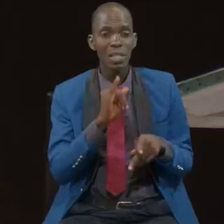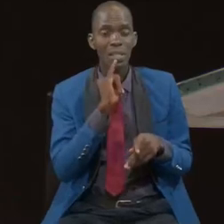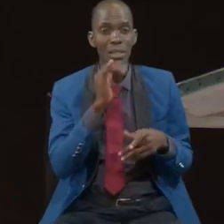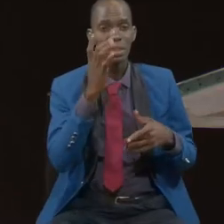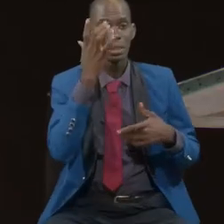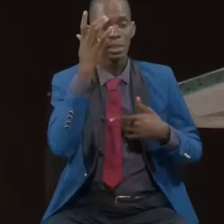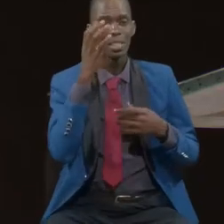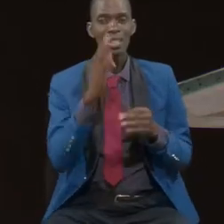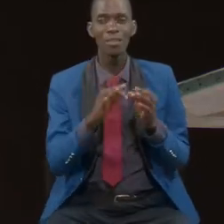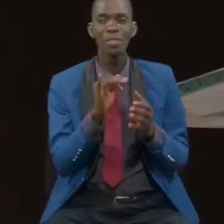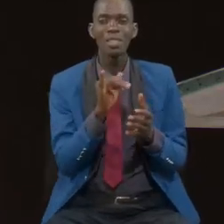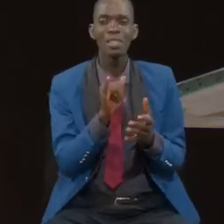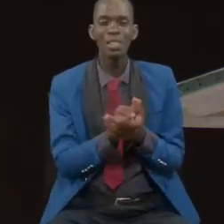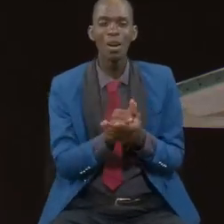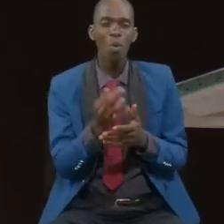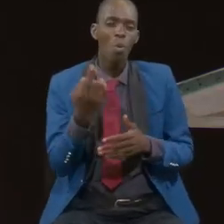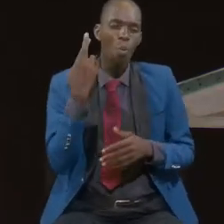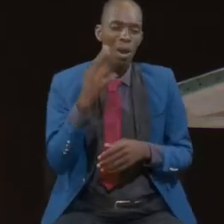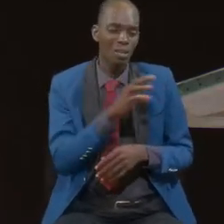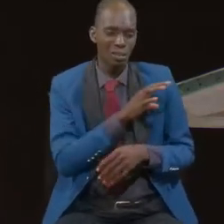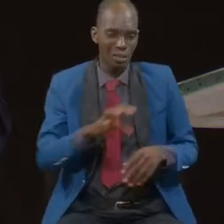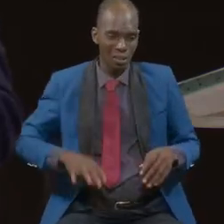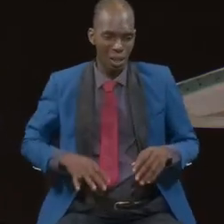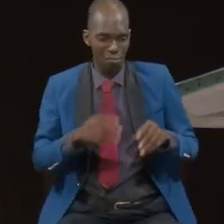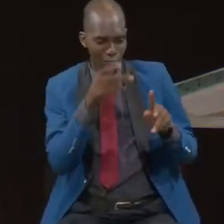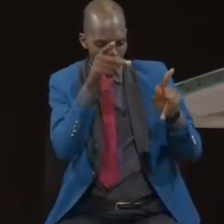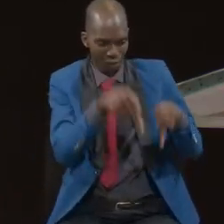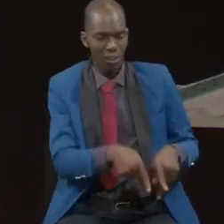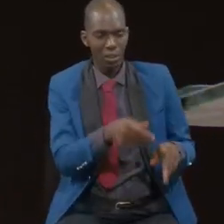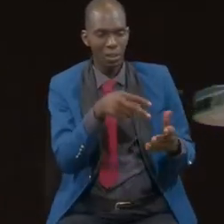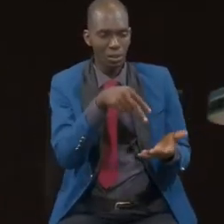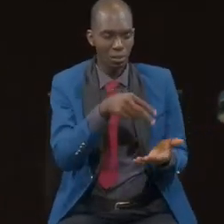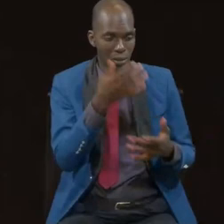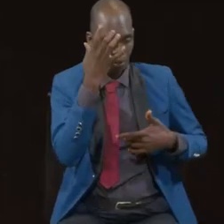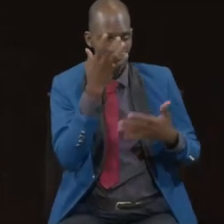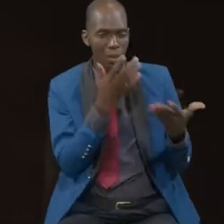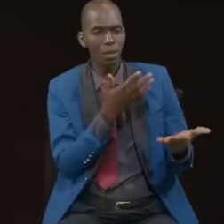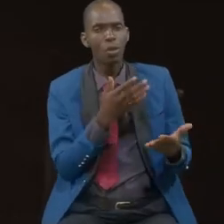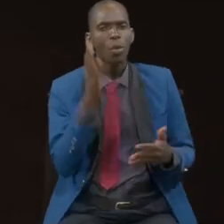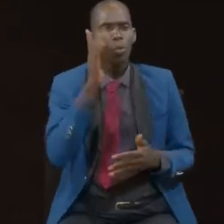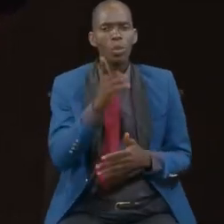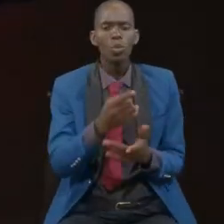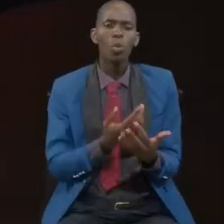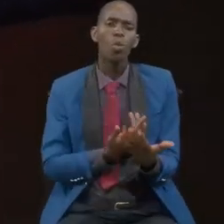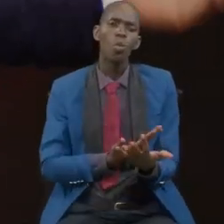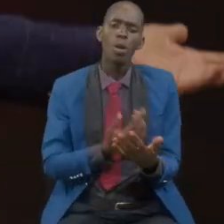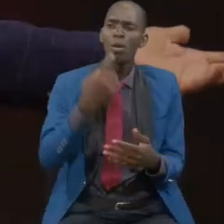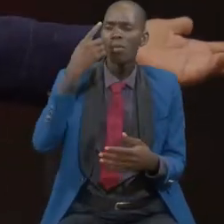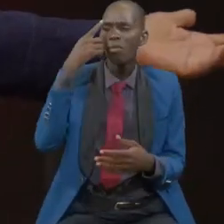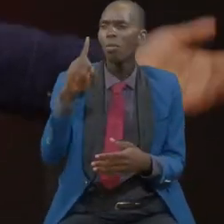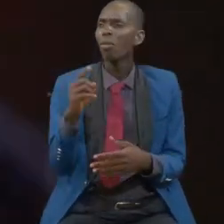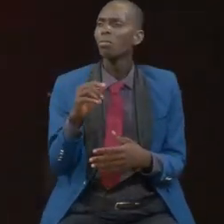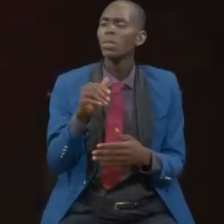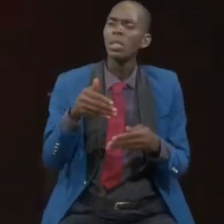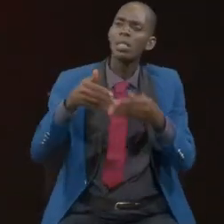est malade, et si c'est Christ lui-même, allez-vous attendre pour avoir